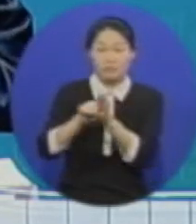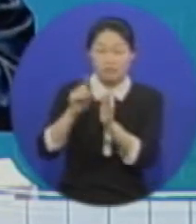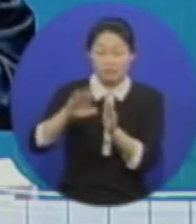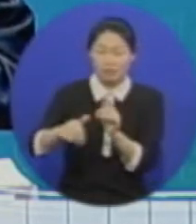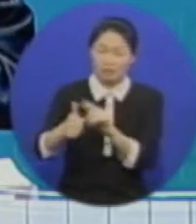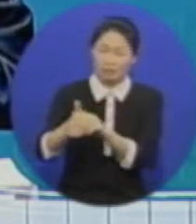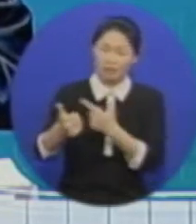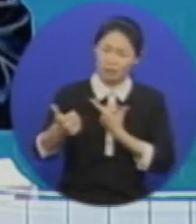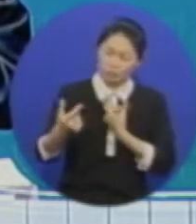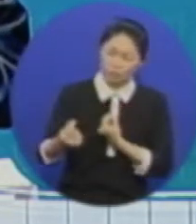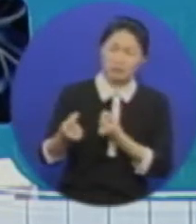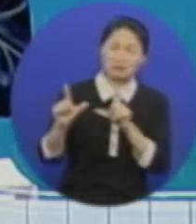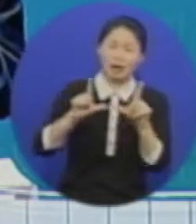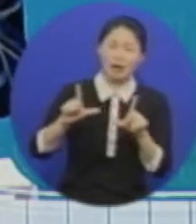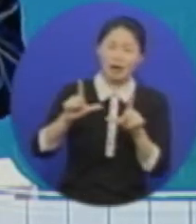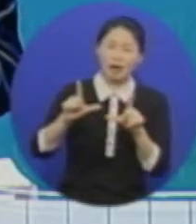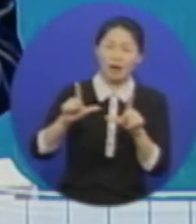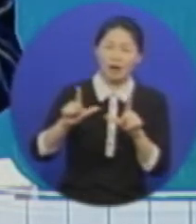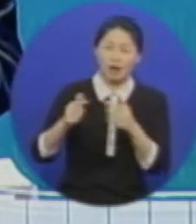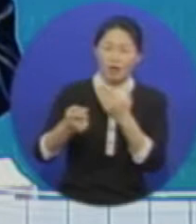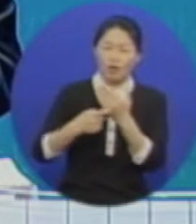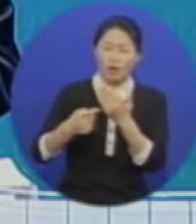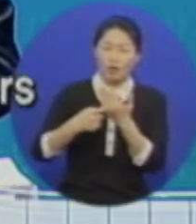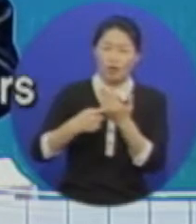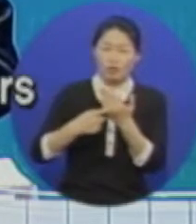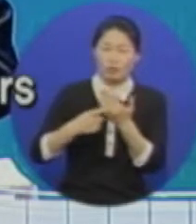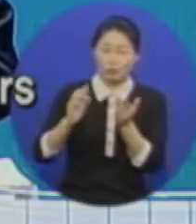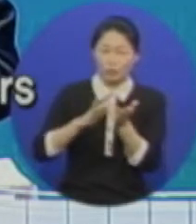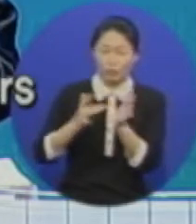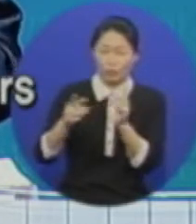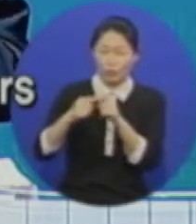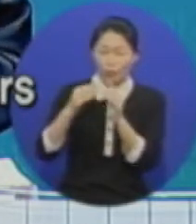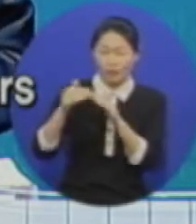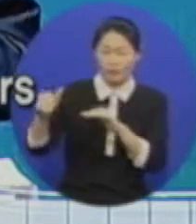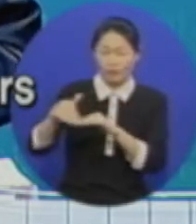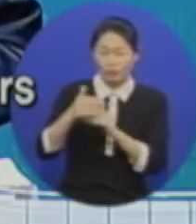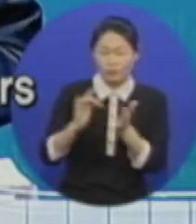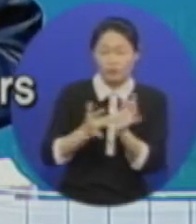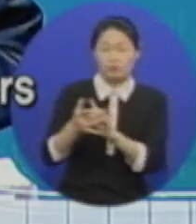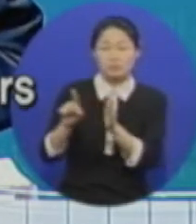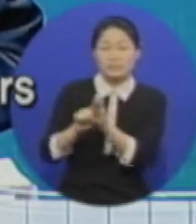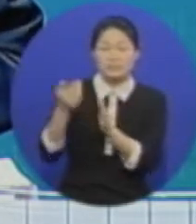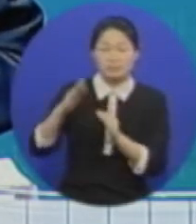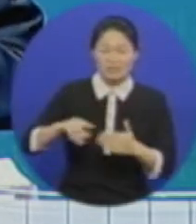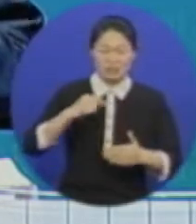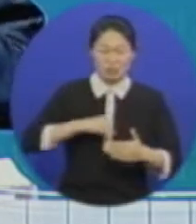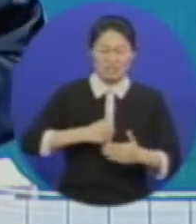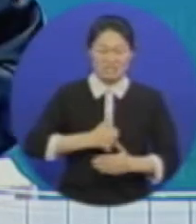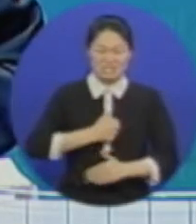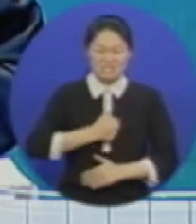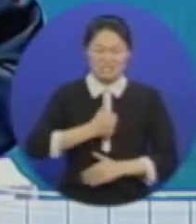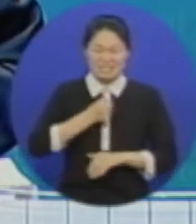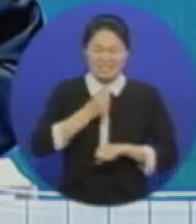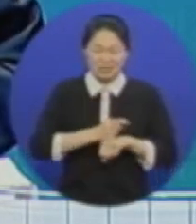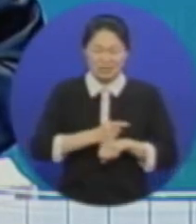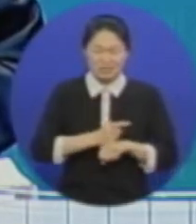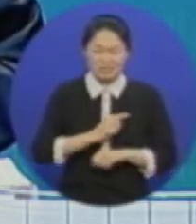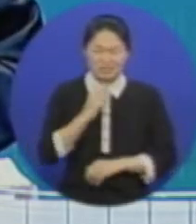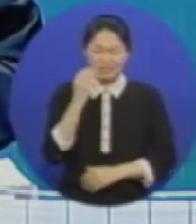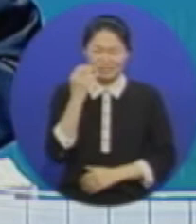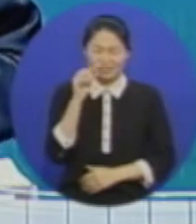밖에 못 살아요 겉으로는 교회 다니고 예수 믿지만 소개는 성질 더러운 음란한